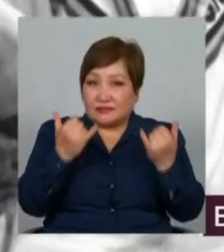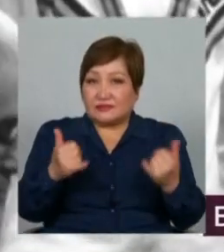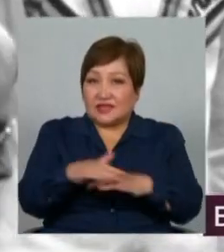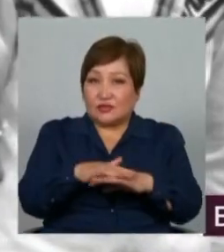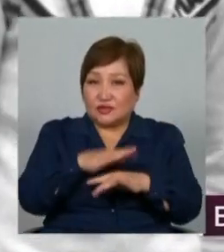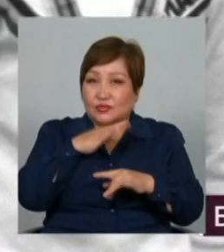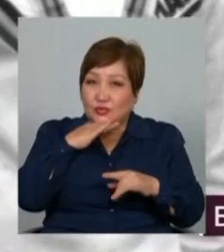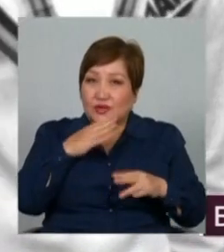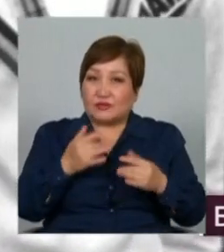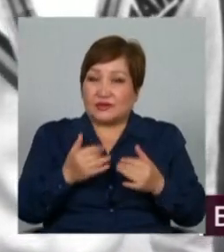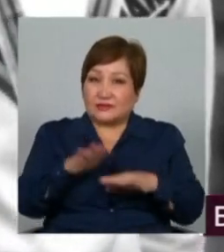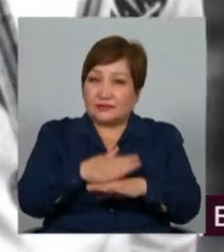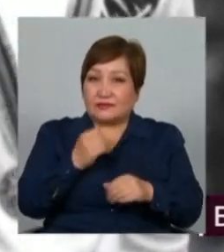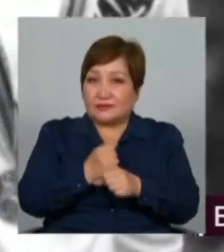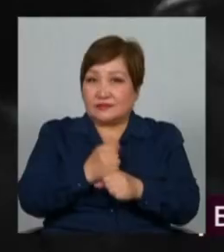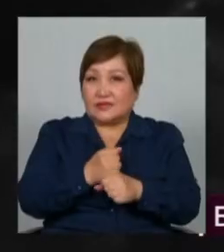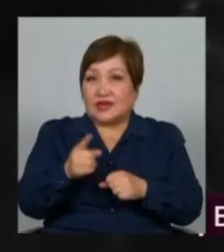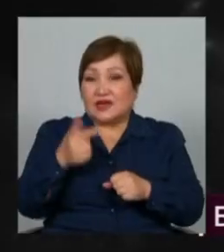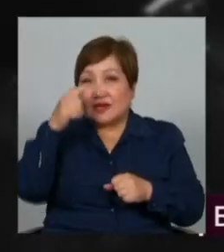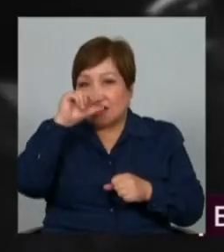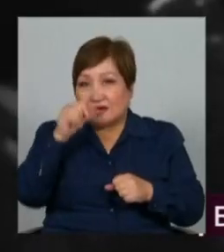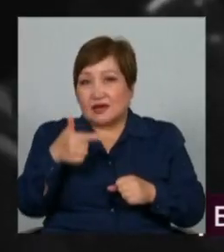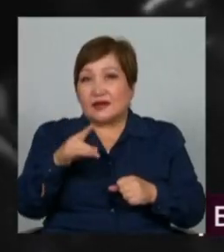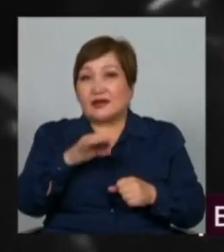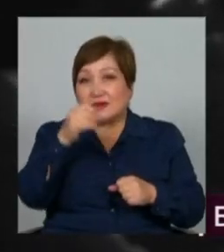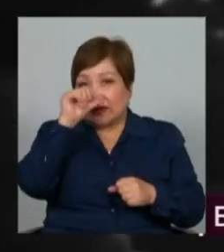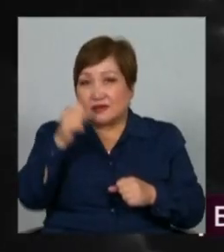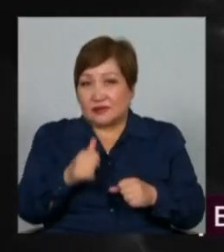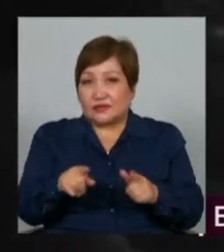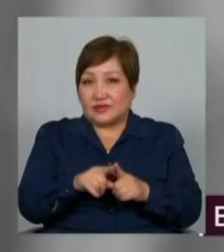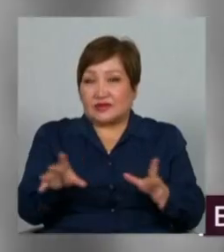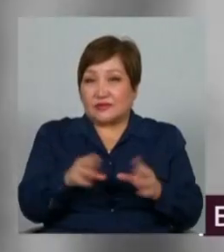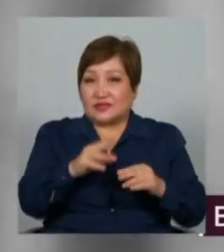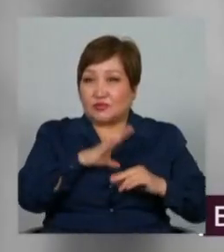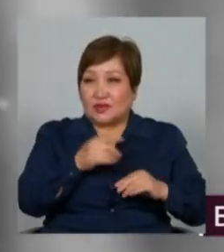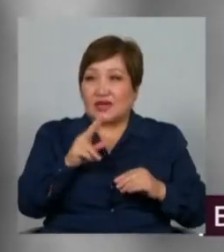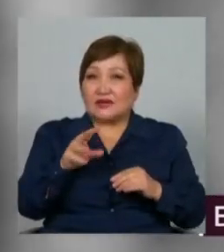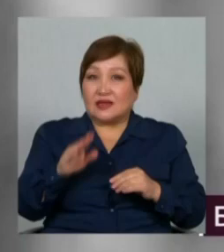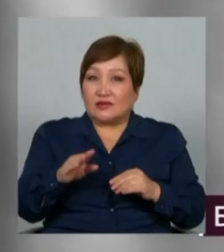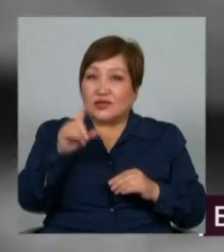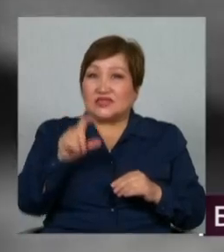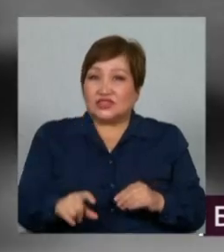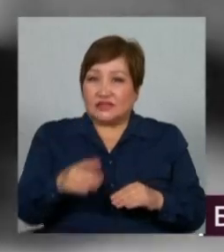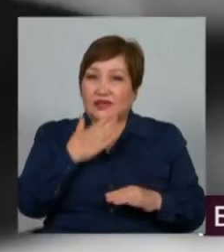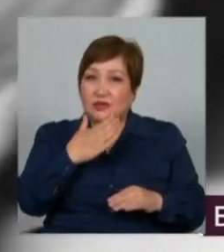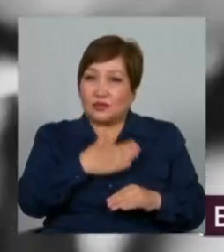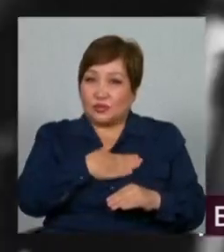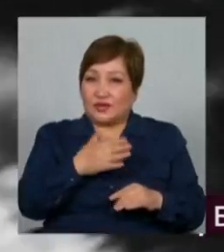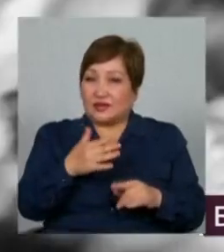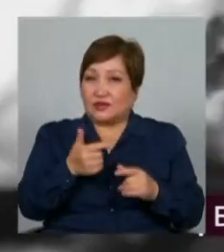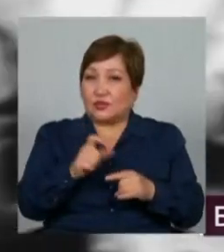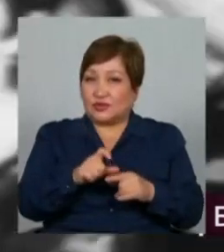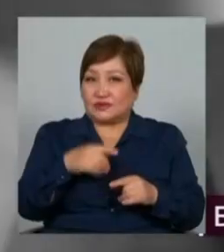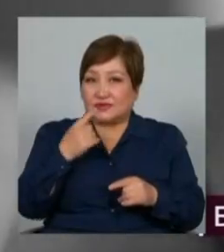палуанымен 40 жыл бойына жұп жазбай бірге жүрген досы Нұрмахан Қаратаев оның адами қасиеттеріне ерекше тоқталды. Жүрегінің